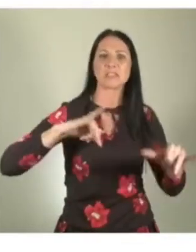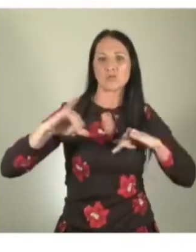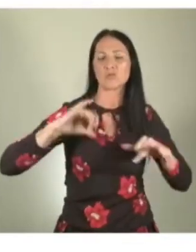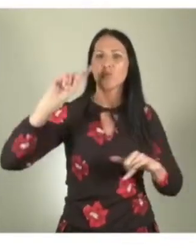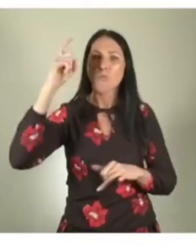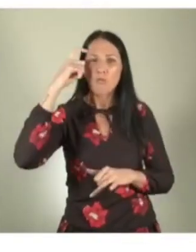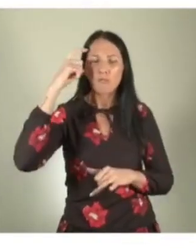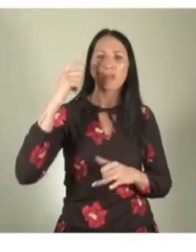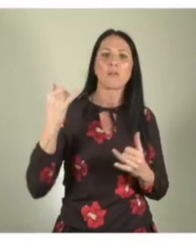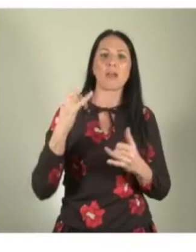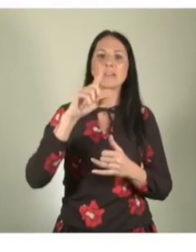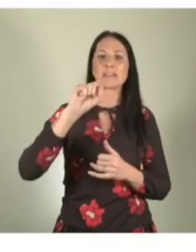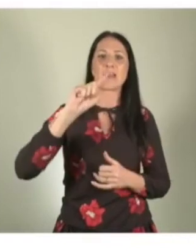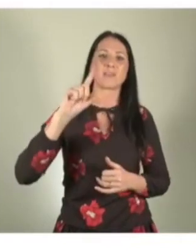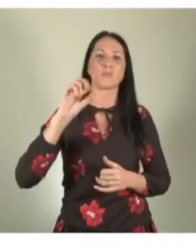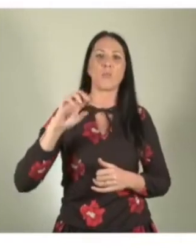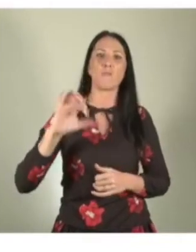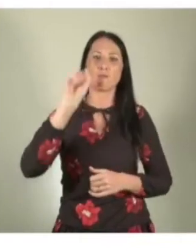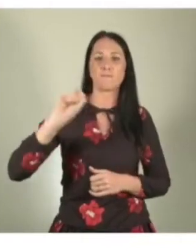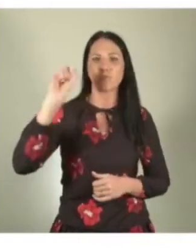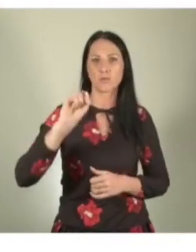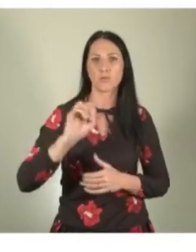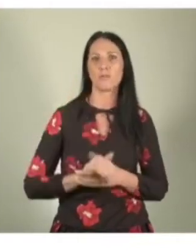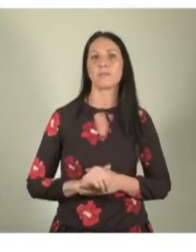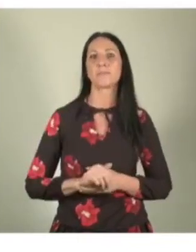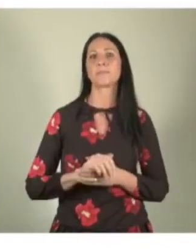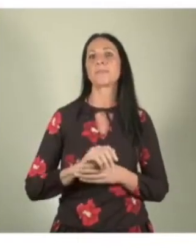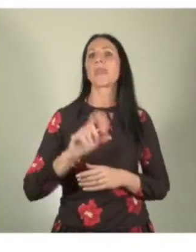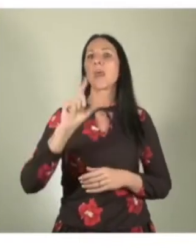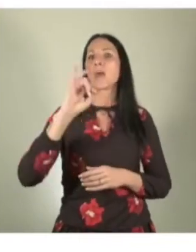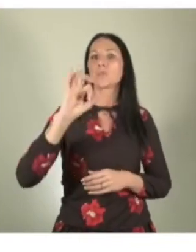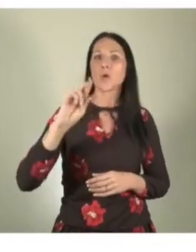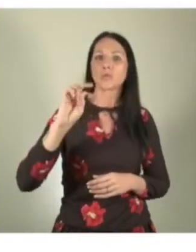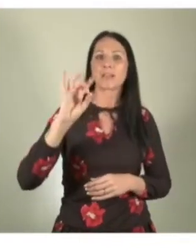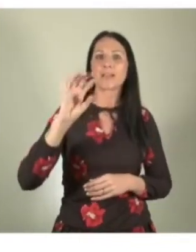zarządu oddziału ZASP-u we Wrocławiu. Pan Piotr Gerber, doktor,